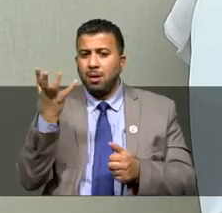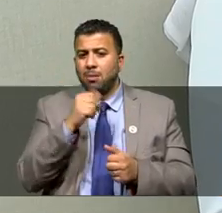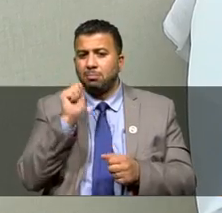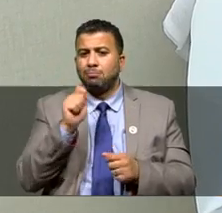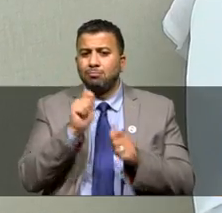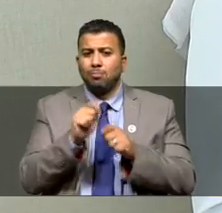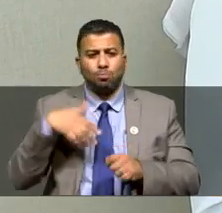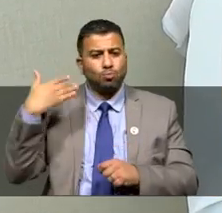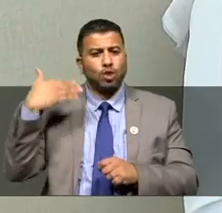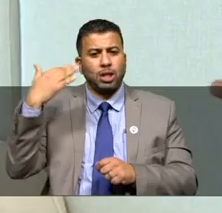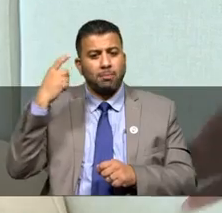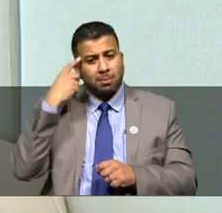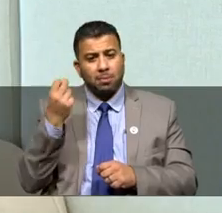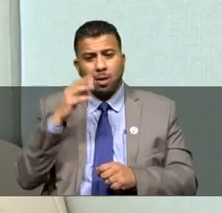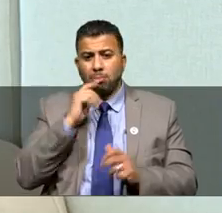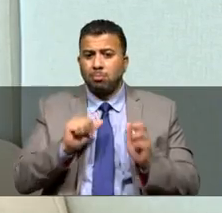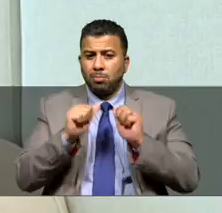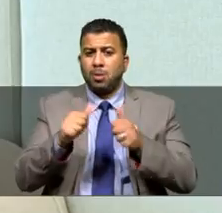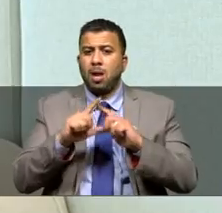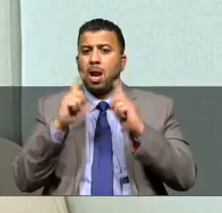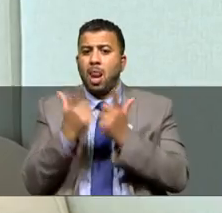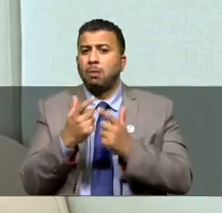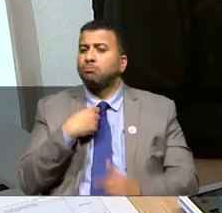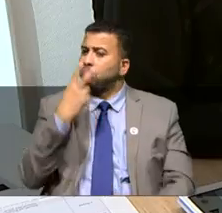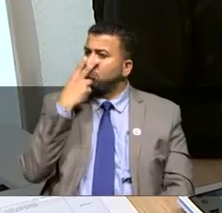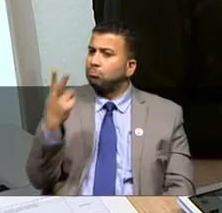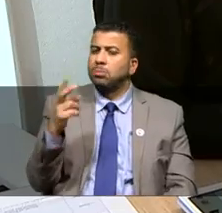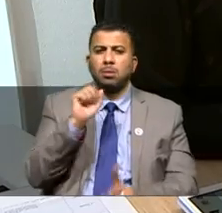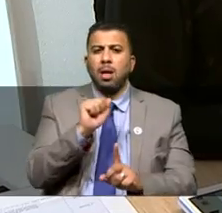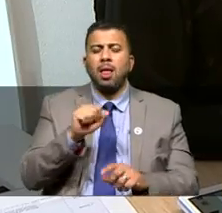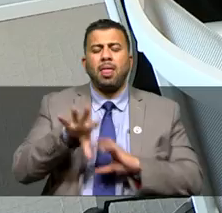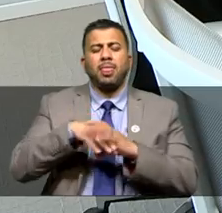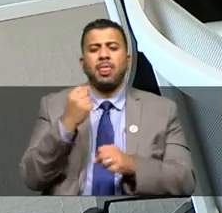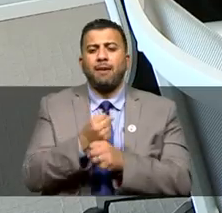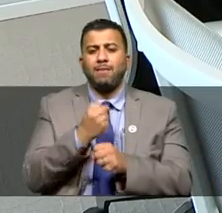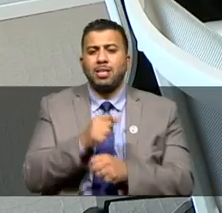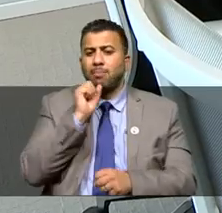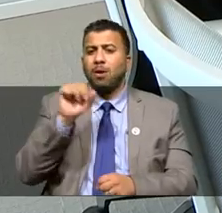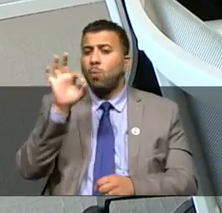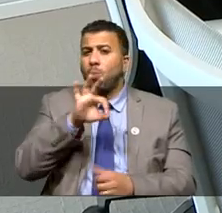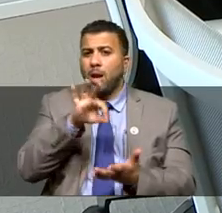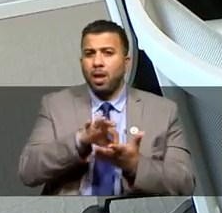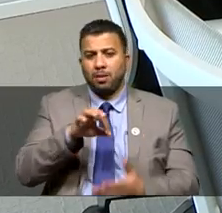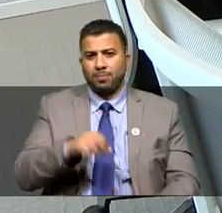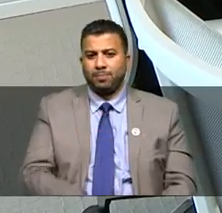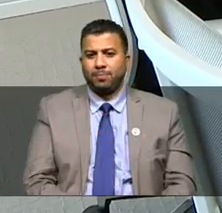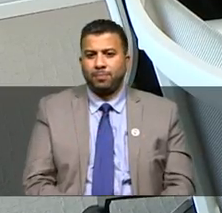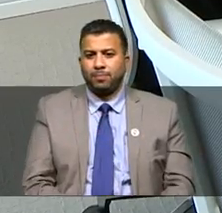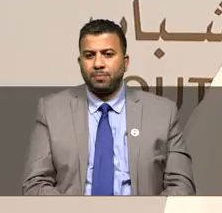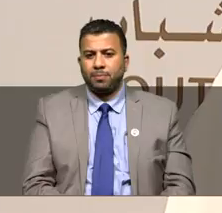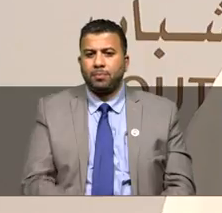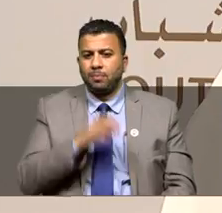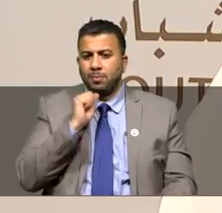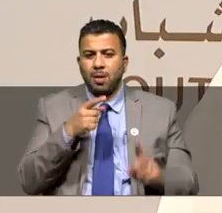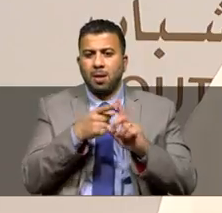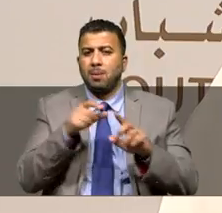صناعة المستقبل، وبحضور لجنة تحكيم من جميع المجالس التنفيذية في إمارات الدولة. الحمد لله، يعني أنا هدفي الرئيسي من